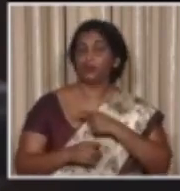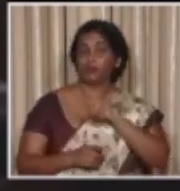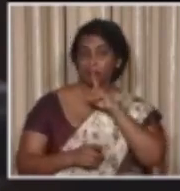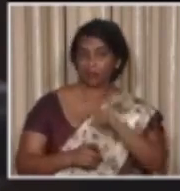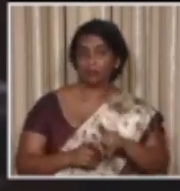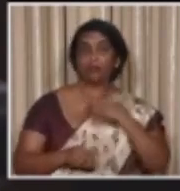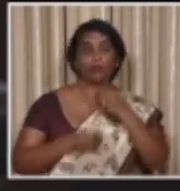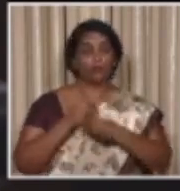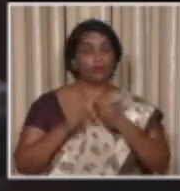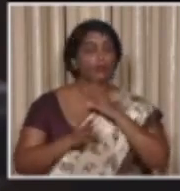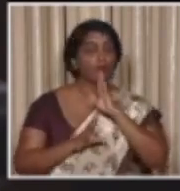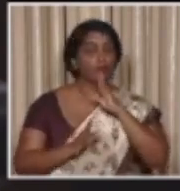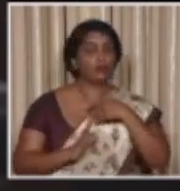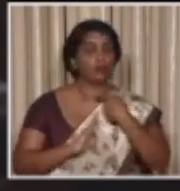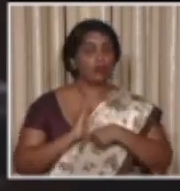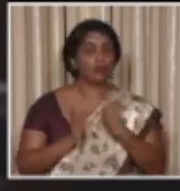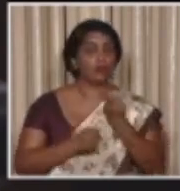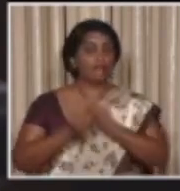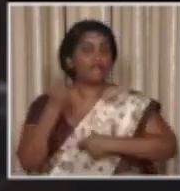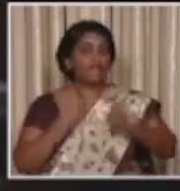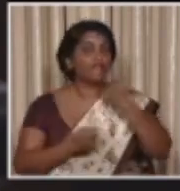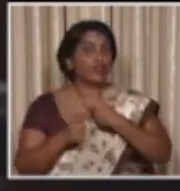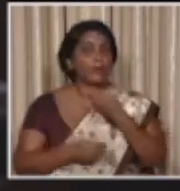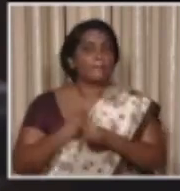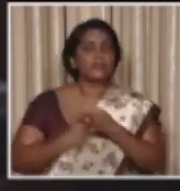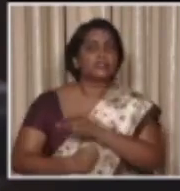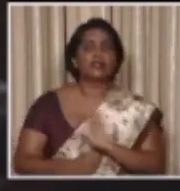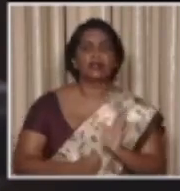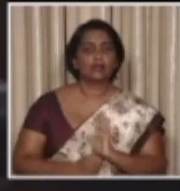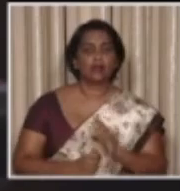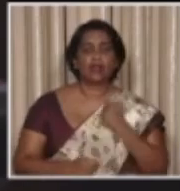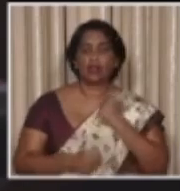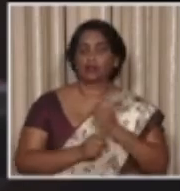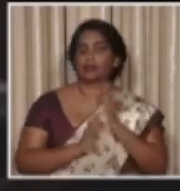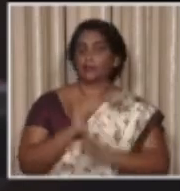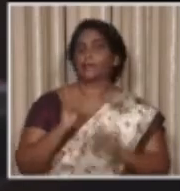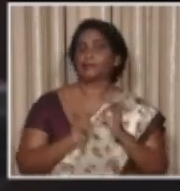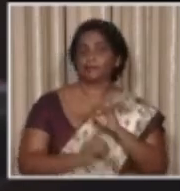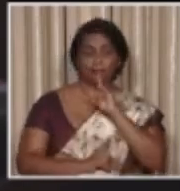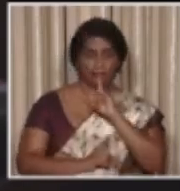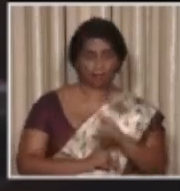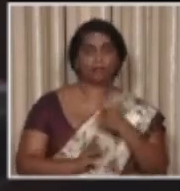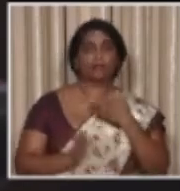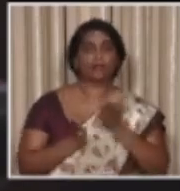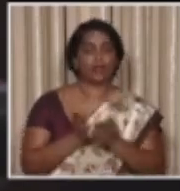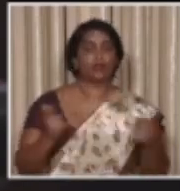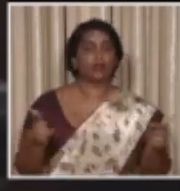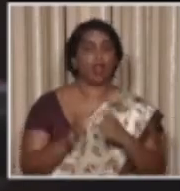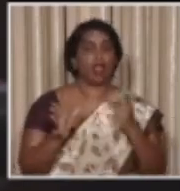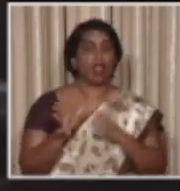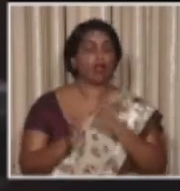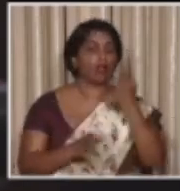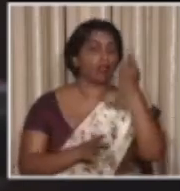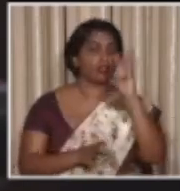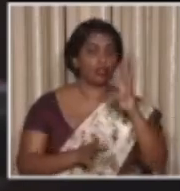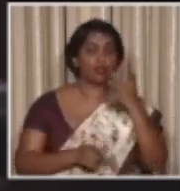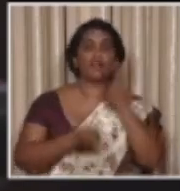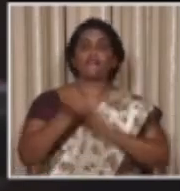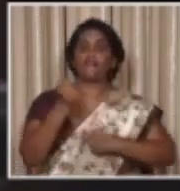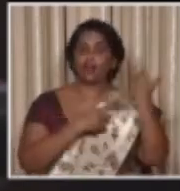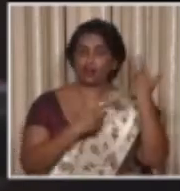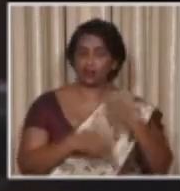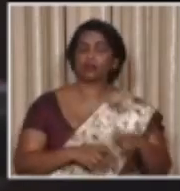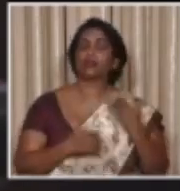ඕන ආයෝජනය කියන්නේ අපේ වත්කම් විකුණන එක නෙවෙයි. දැන් රාජ්‍ය අමාත්‍යවරයෙක් කියනවා මේ වරායේ අක්කර 13ක් විකුණලා